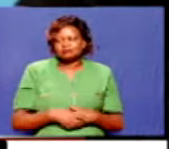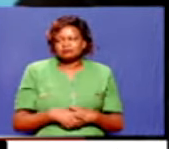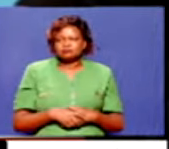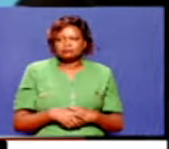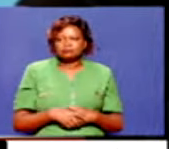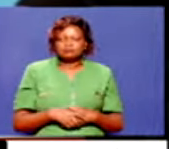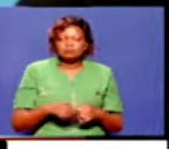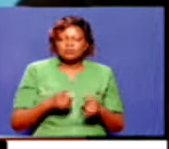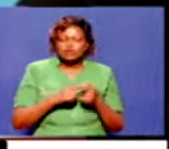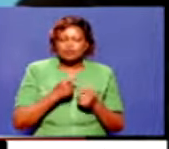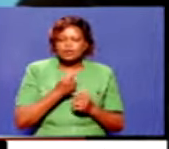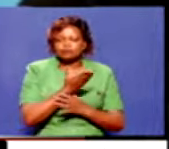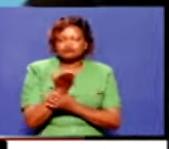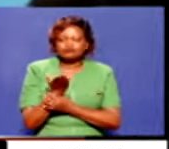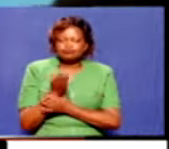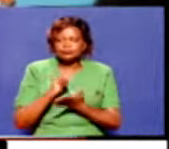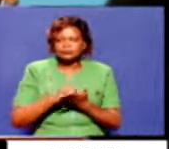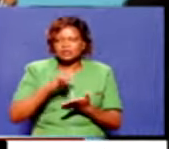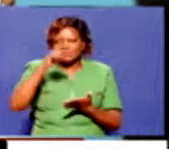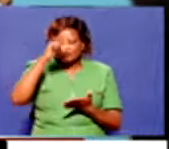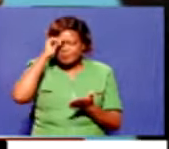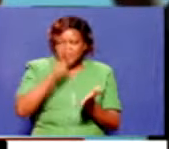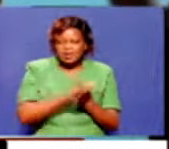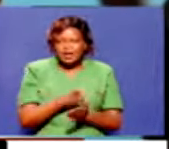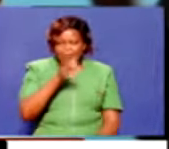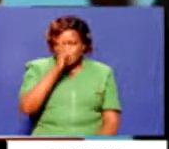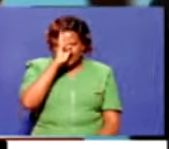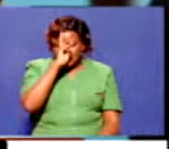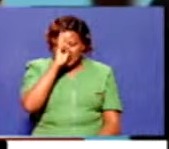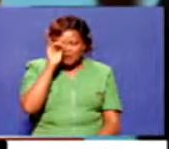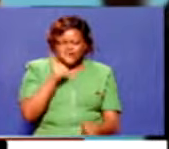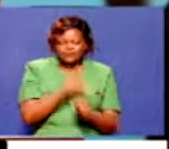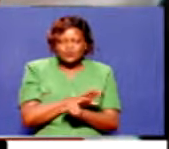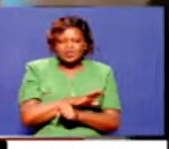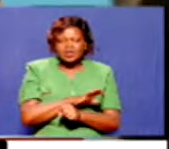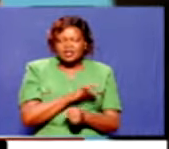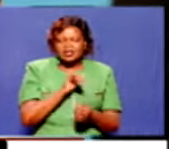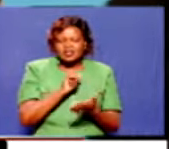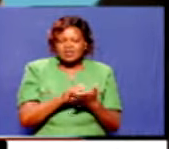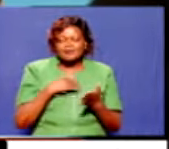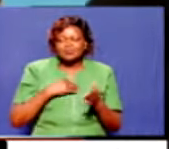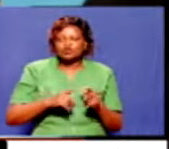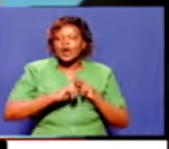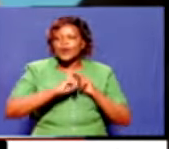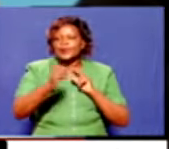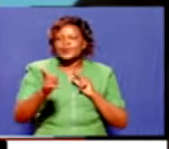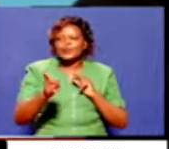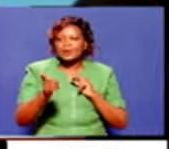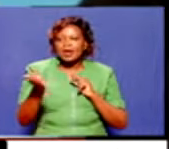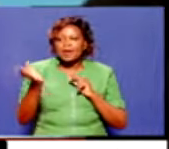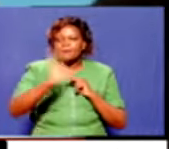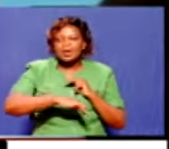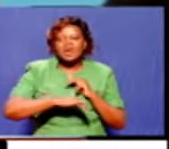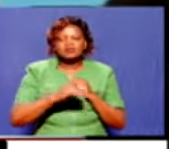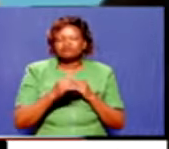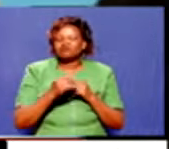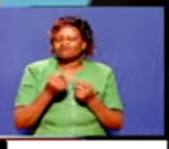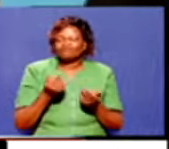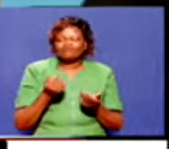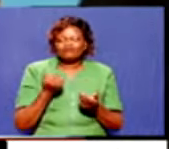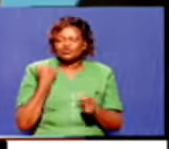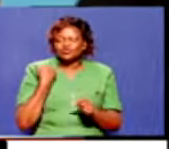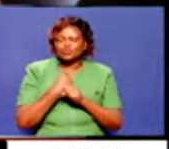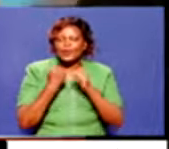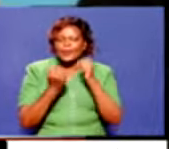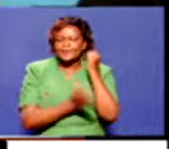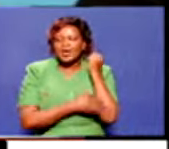tunaomba serikali na polisi kwa jumla, huyu mtu akonran na anaweza rudi kufanya mambo